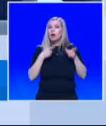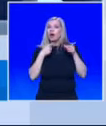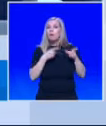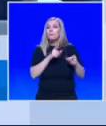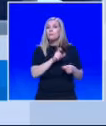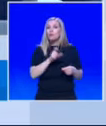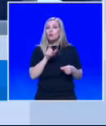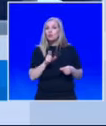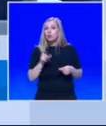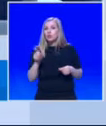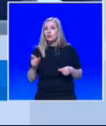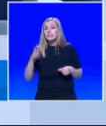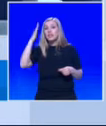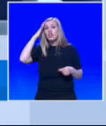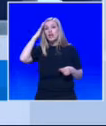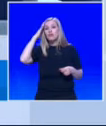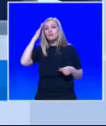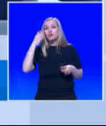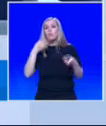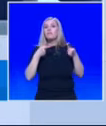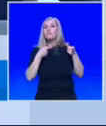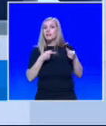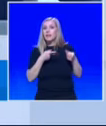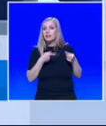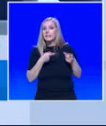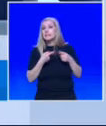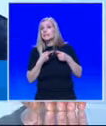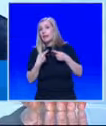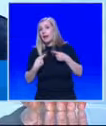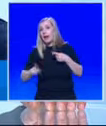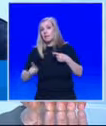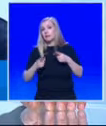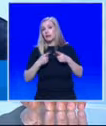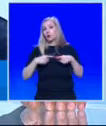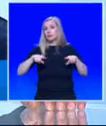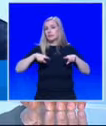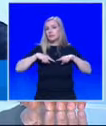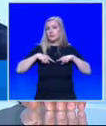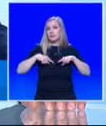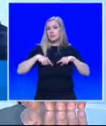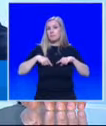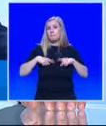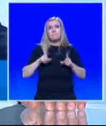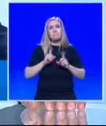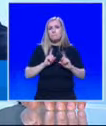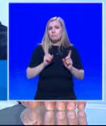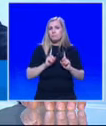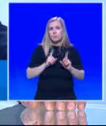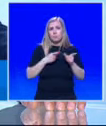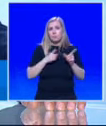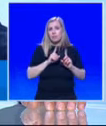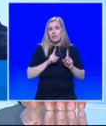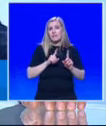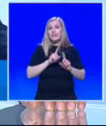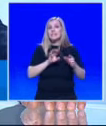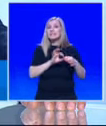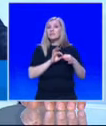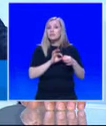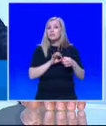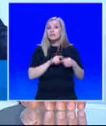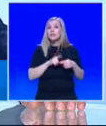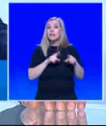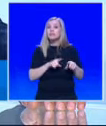прокурорите са държавно обвинение. За разлика от съдиите, прокурорите не трябва да са независими от държавата. Те трябва